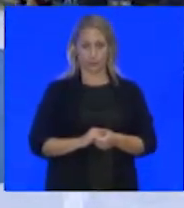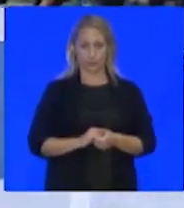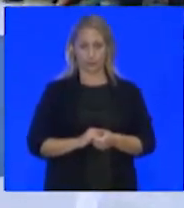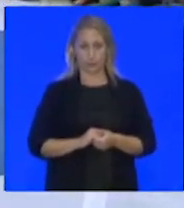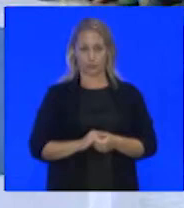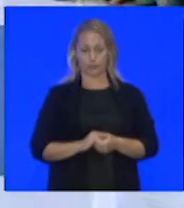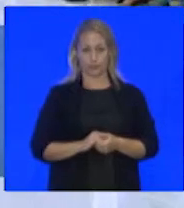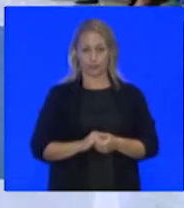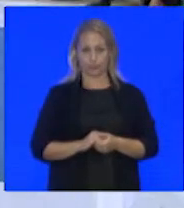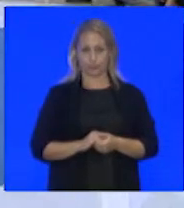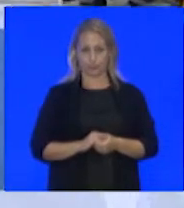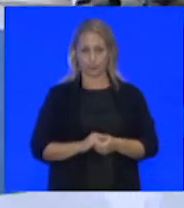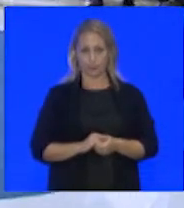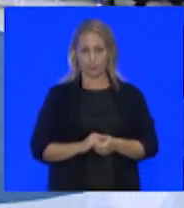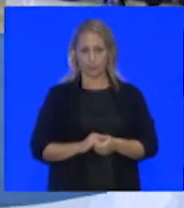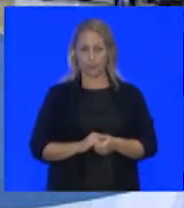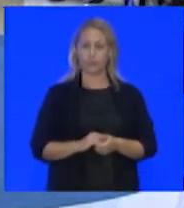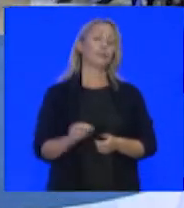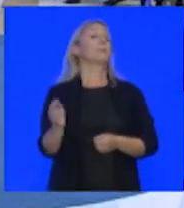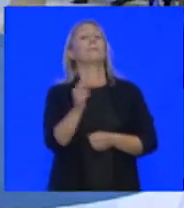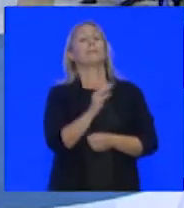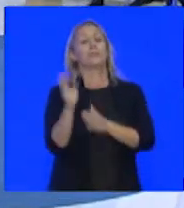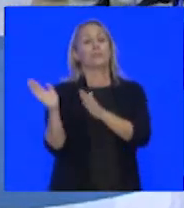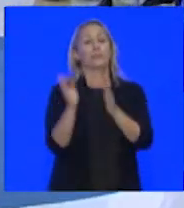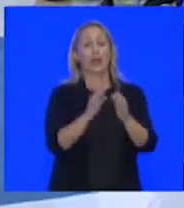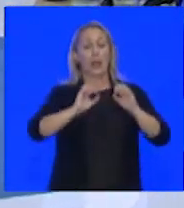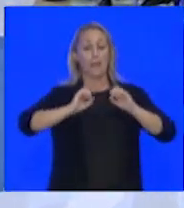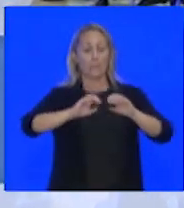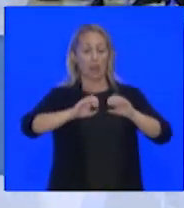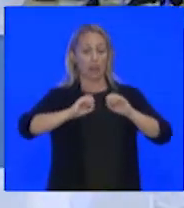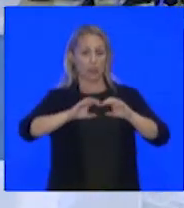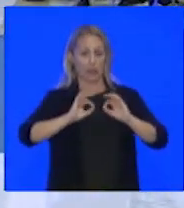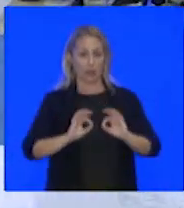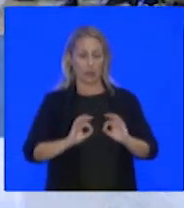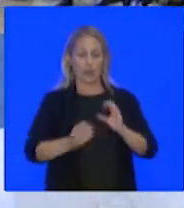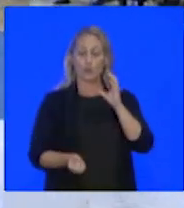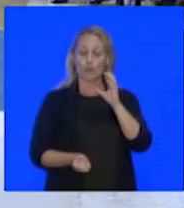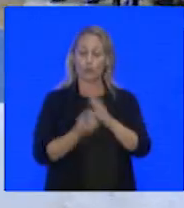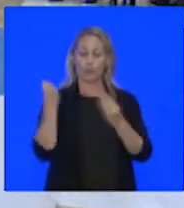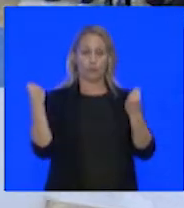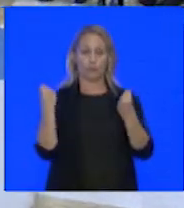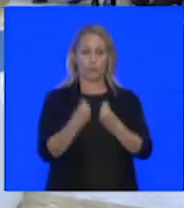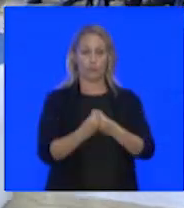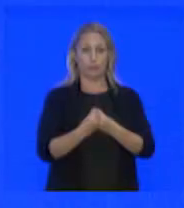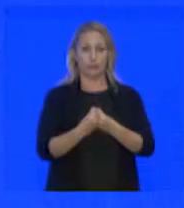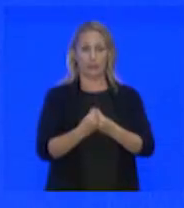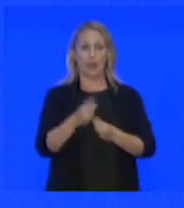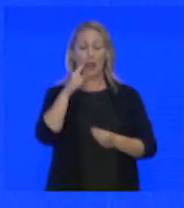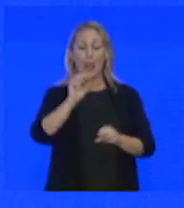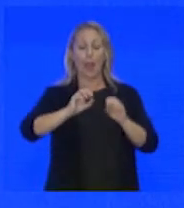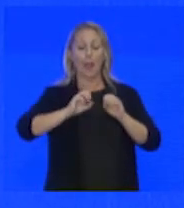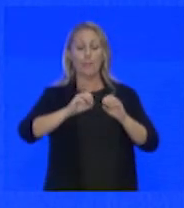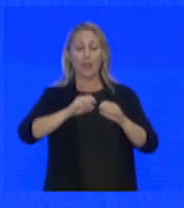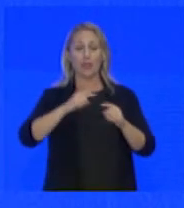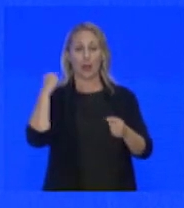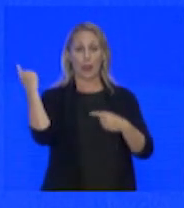Ανάπτυξη όμως δεν νοείται. Χωρίς σύγχρονη παιδεία και χωρίς πρωτοπόρα έρευνα. Σε ασφαλή